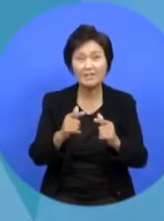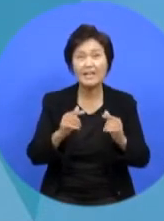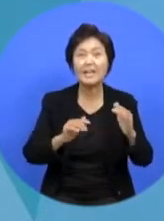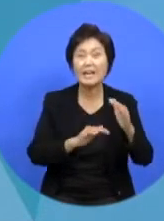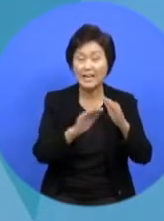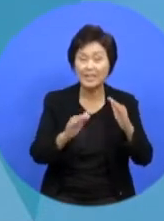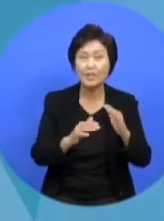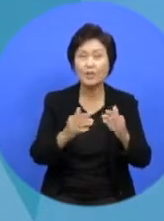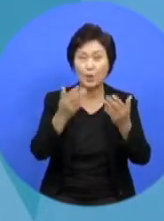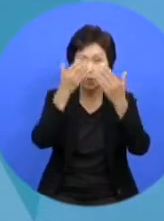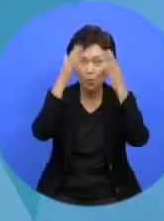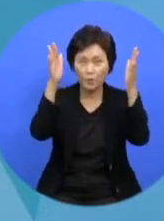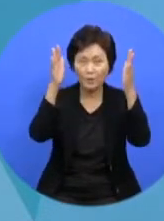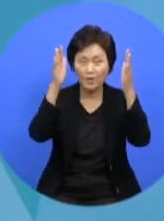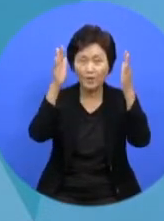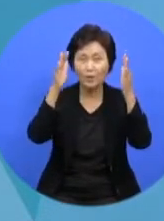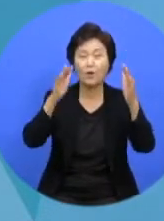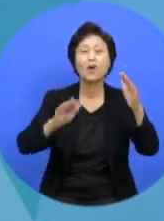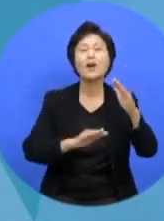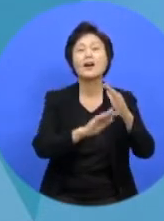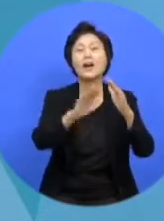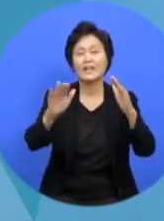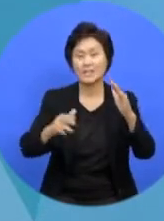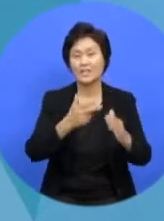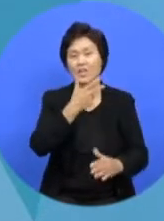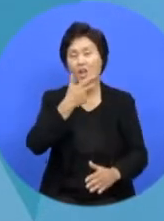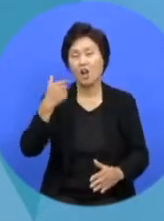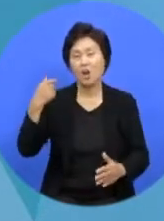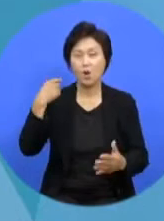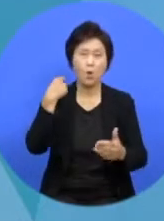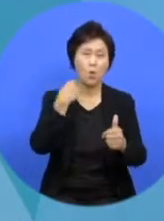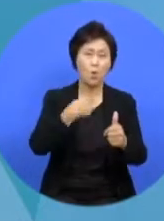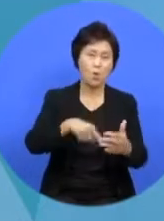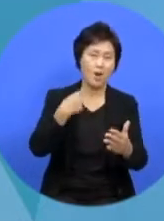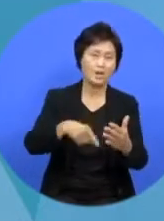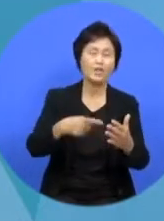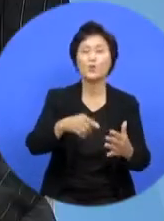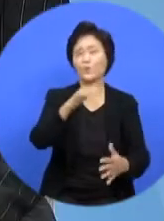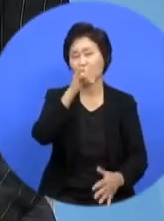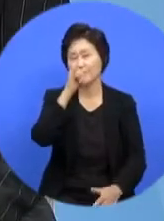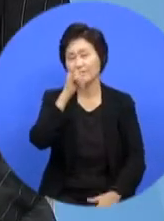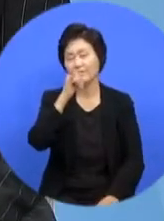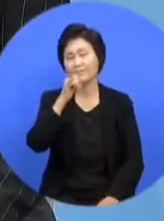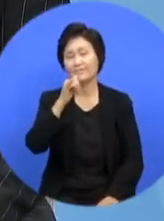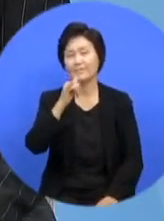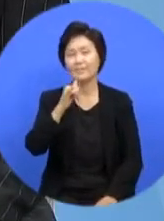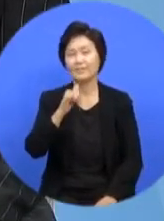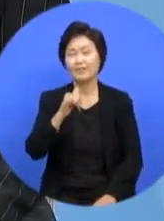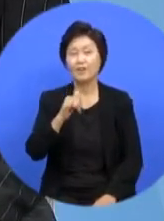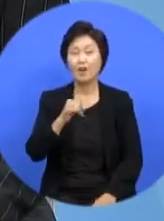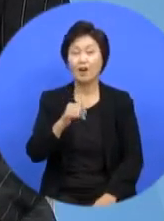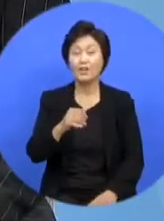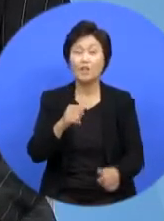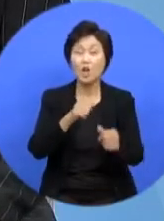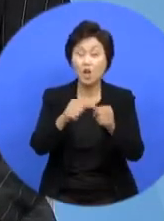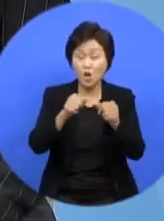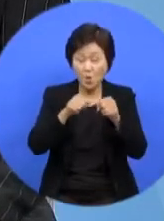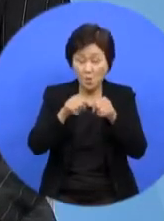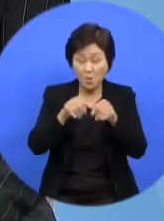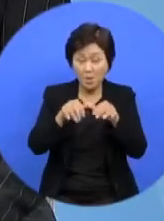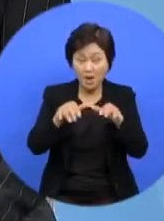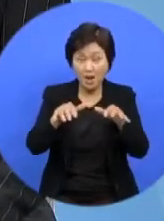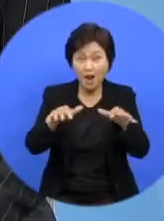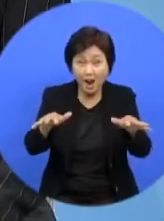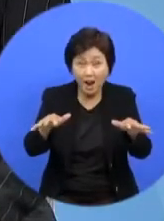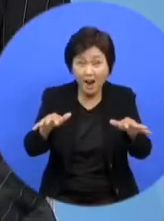홈스테이를 했죠. 네네. 비용이 저렴하고 네네. 학교 수업료만 냈죠. 너무 좋다. 그러니까 이제 막 이게 알려져가지고 너무 좋았겠네. 많이